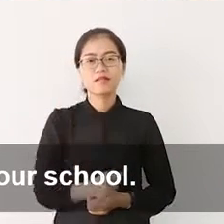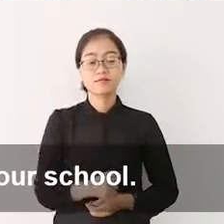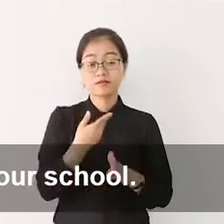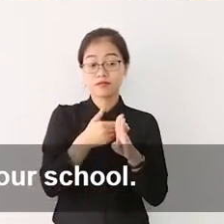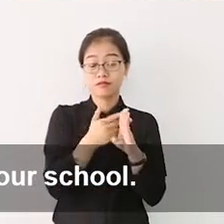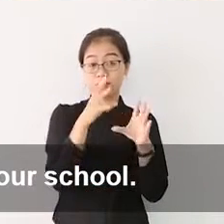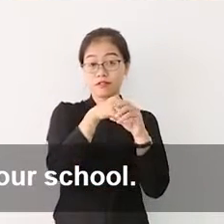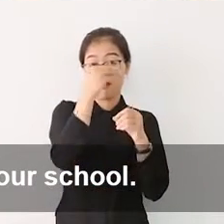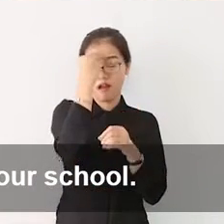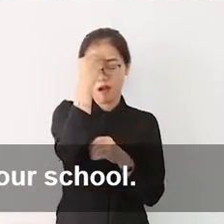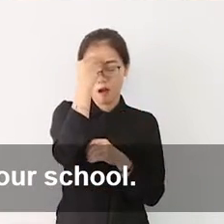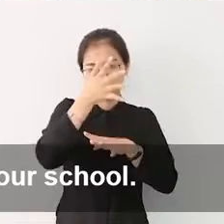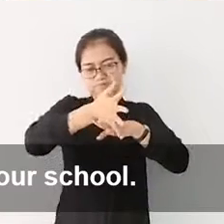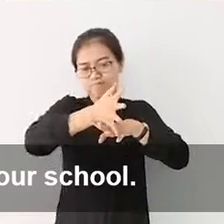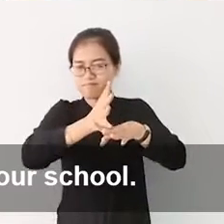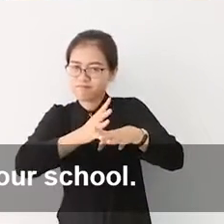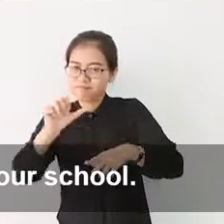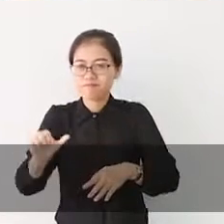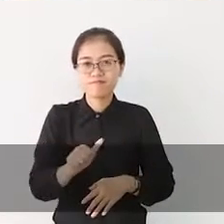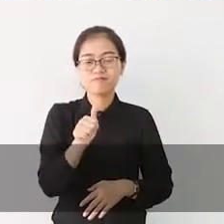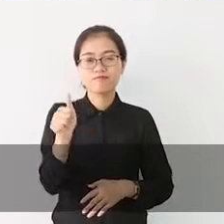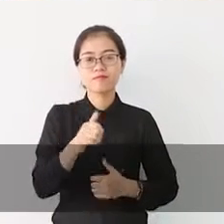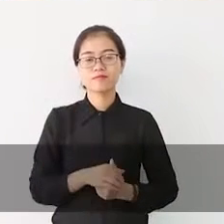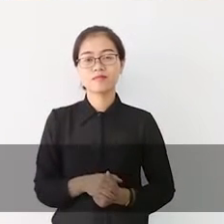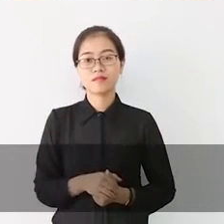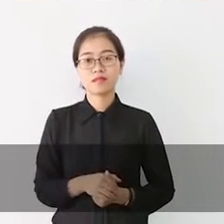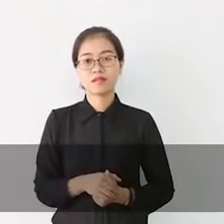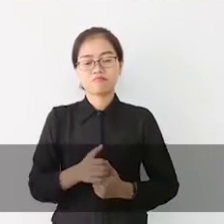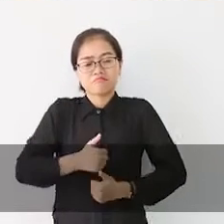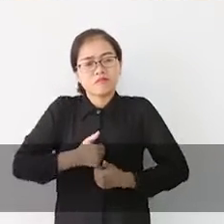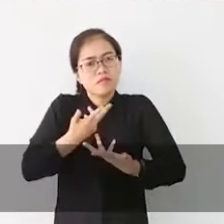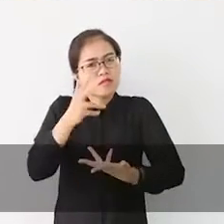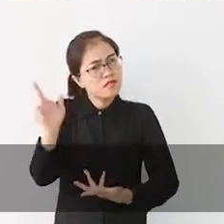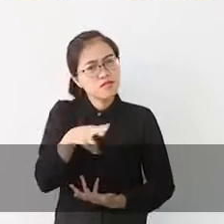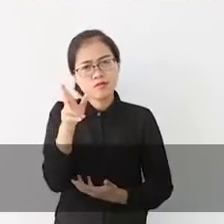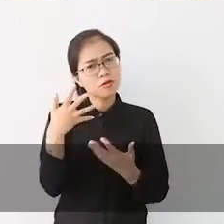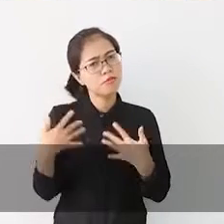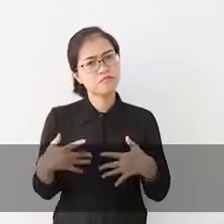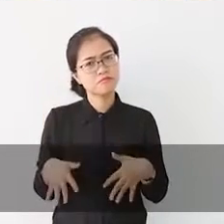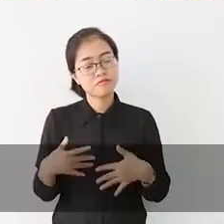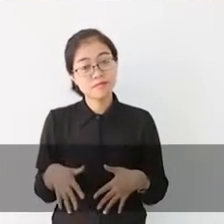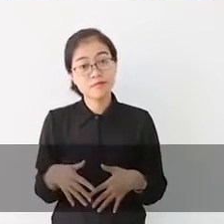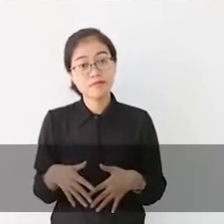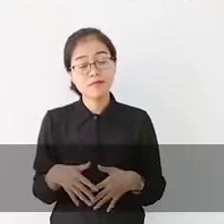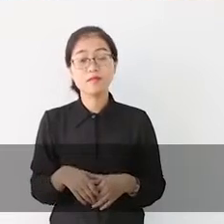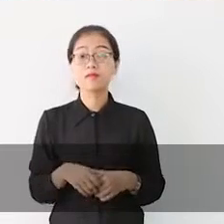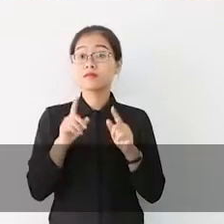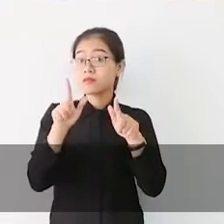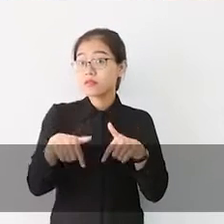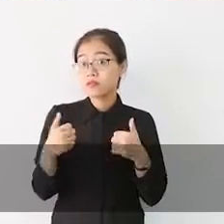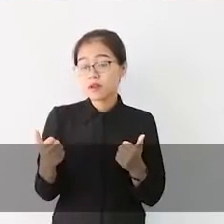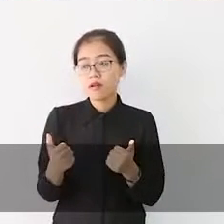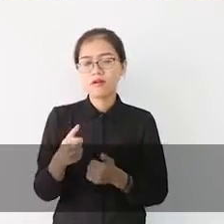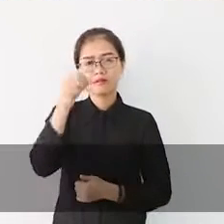sinh viên khuyết tật đang theo học tại trường chúng tôi. Và nó biểu hiện rất rõ nét, tức là từ những cái bạn mà